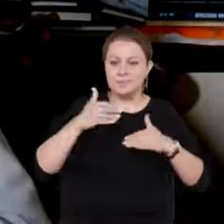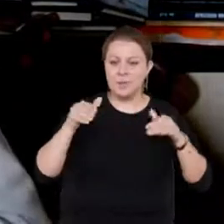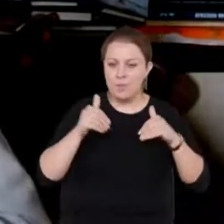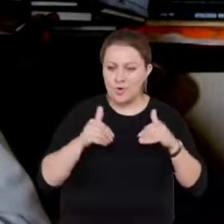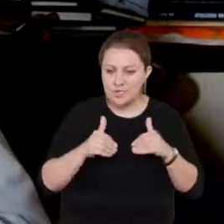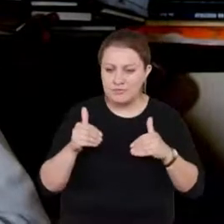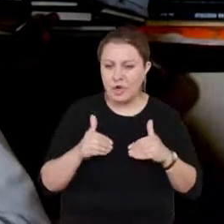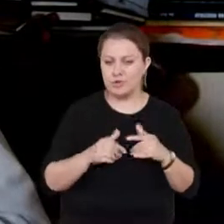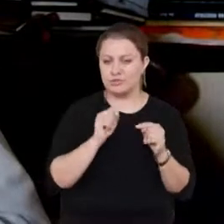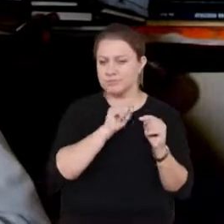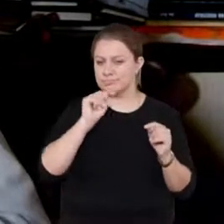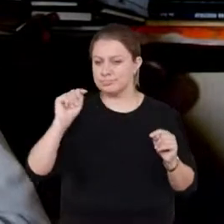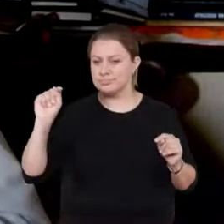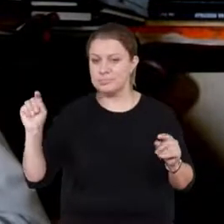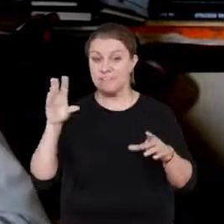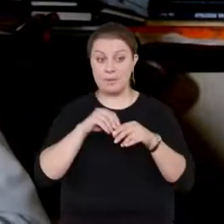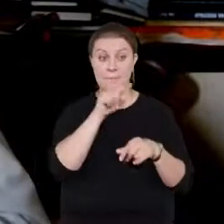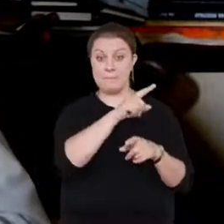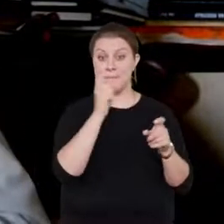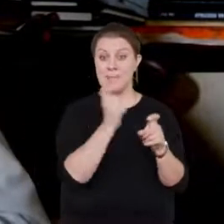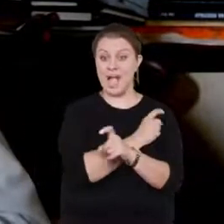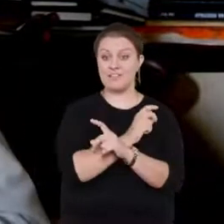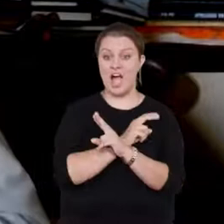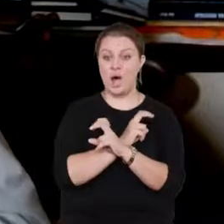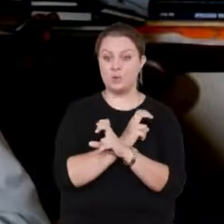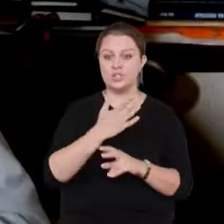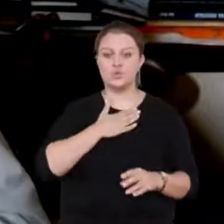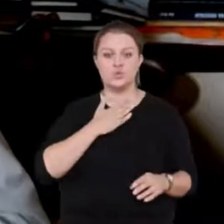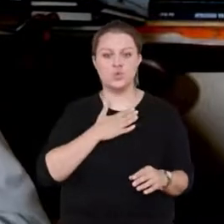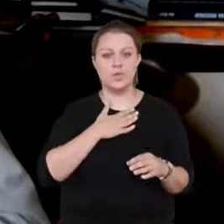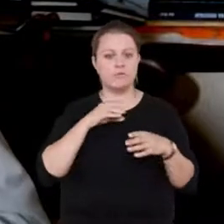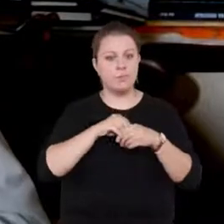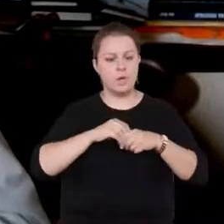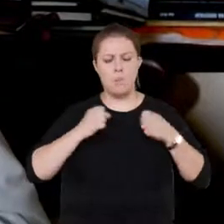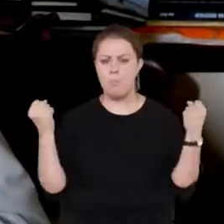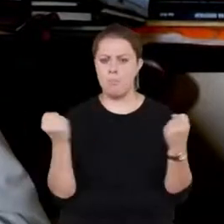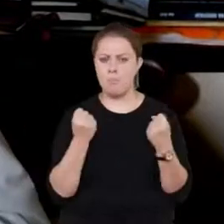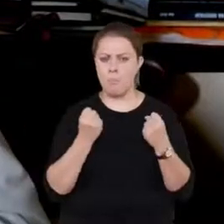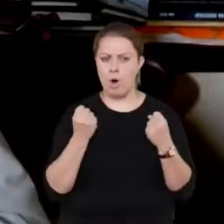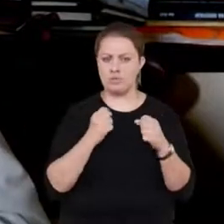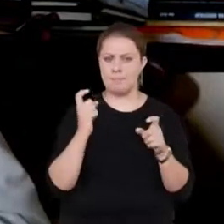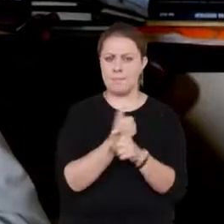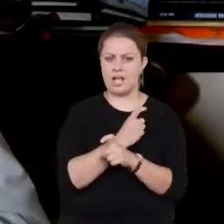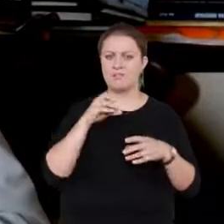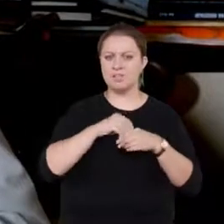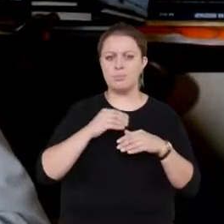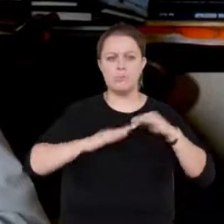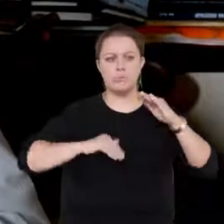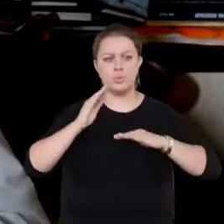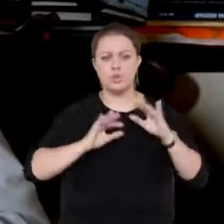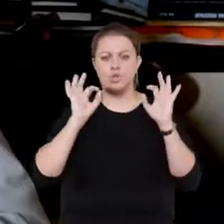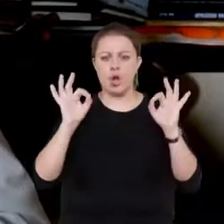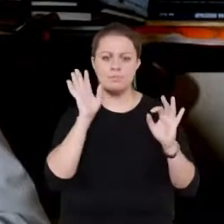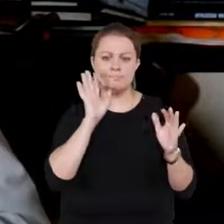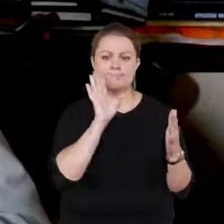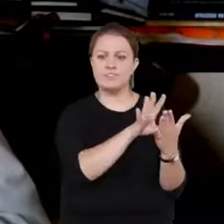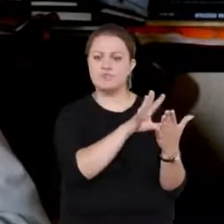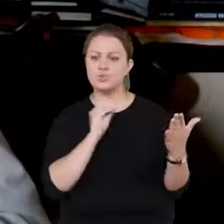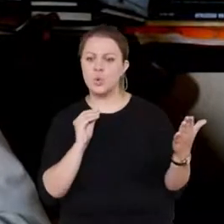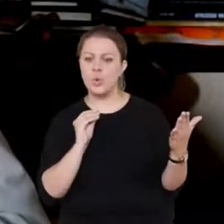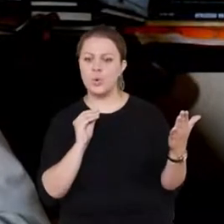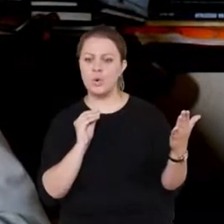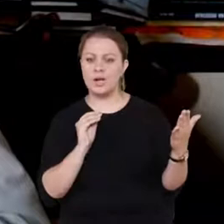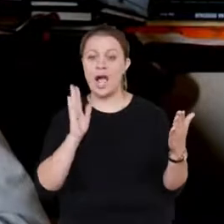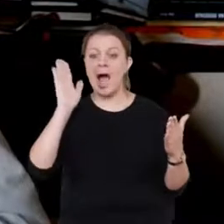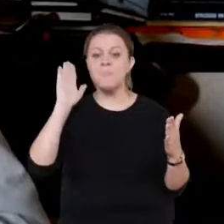ta Austria wydawała się być takim trochę piemontem przyszłego socjaldemokratycznego społeczeństwa. No i co? W 1934